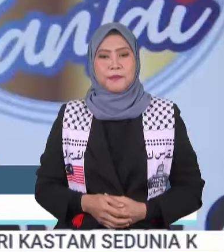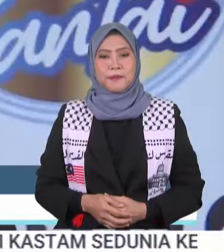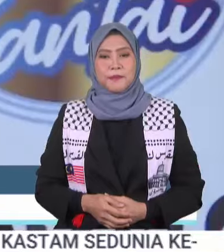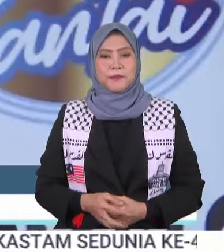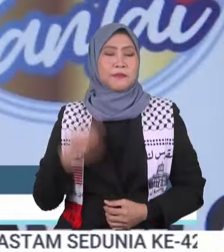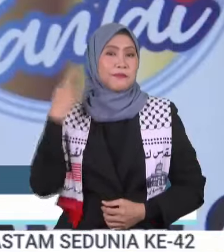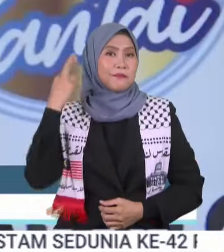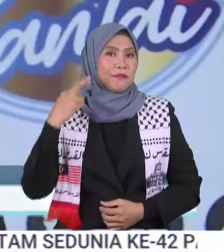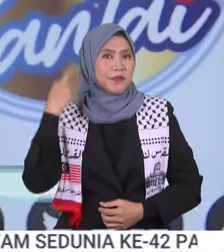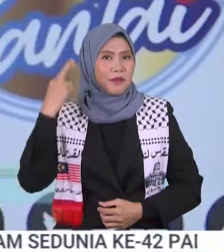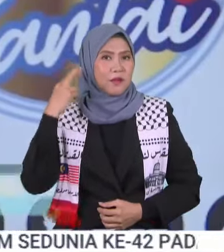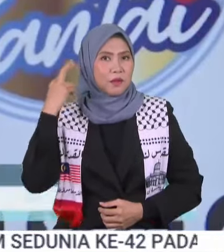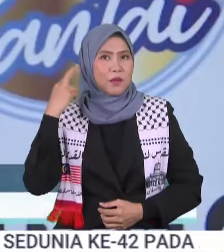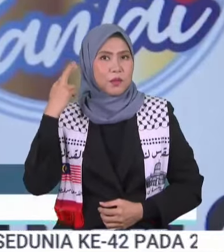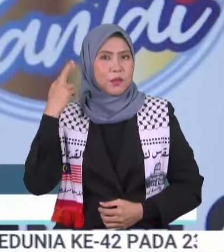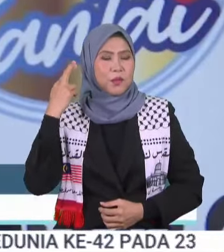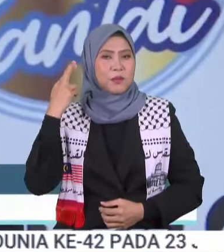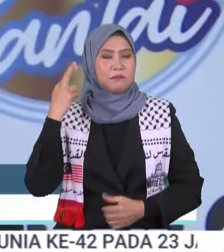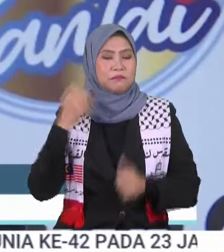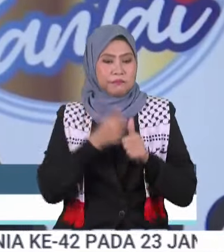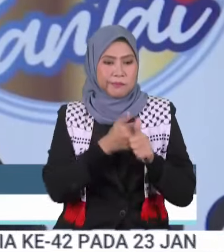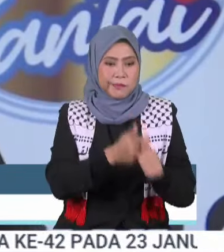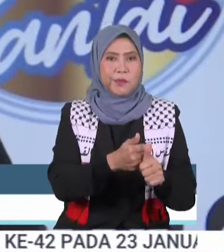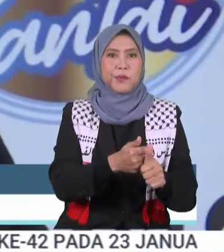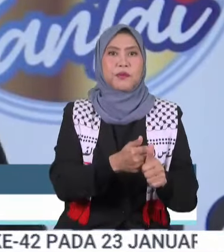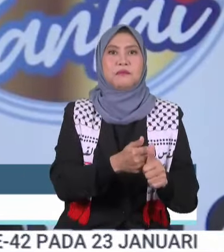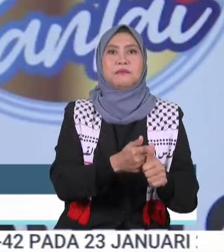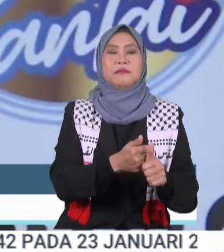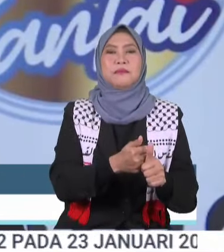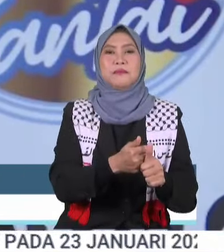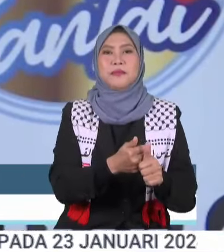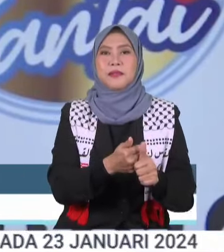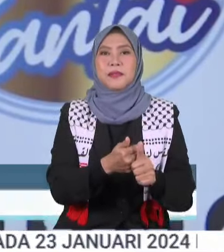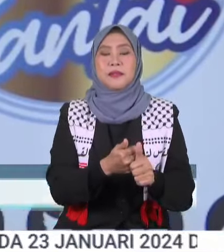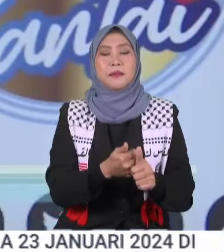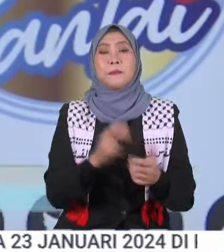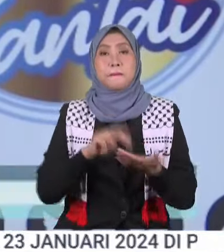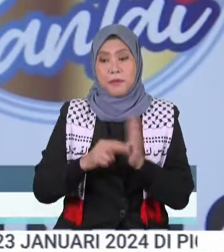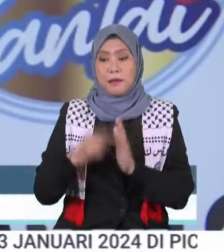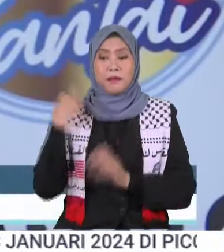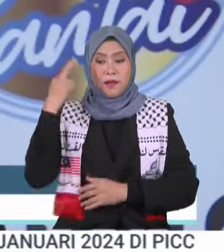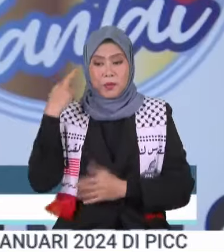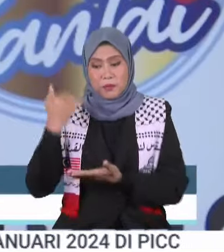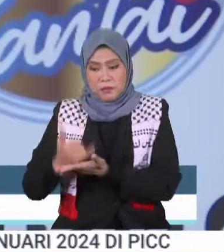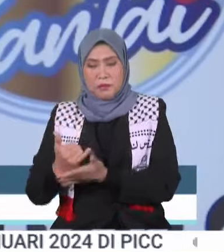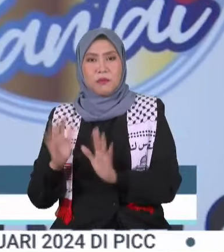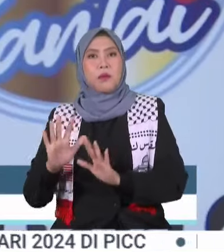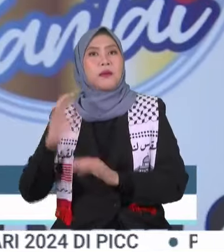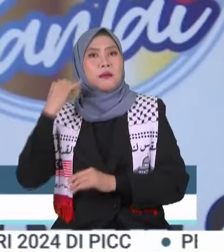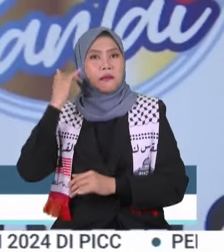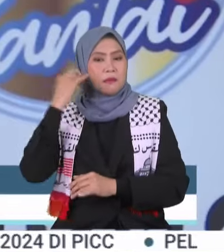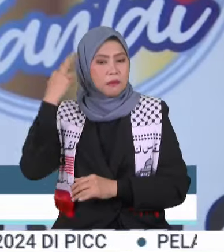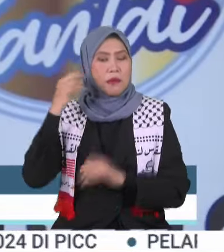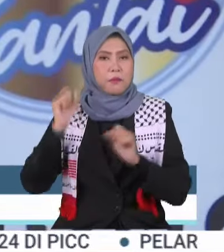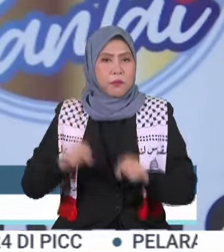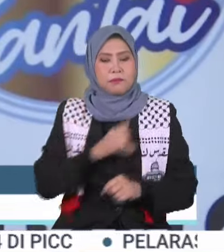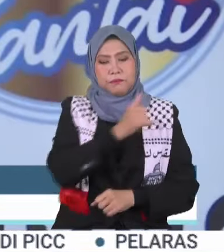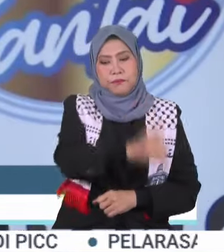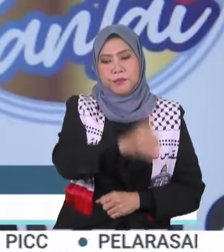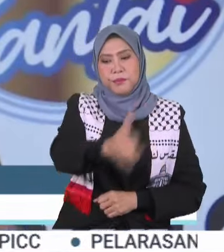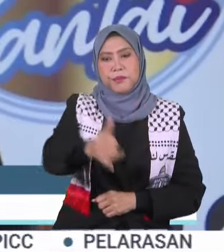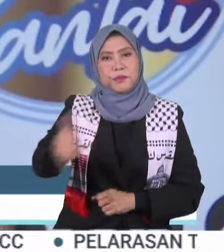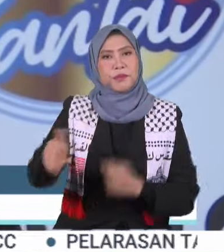radio ni bukan sahaja menerusi frekuensi tapi sekarang kita berperanan untuk turun mendekati pendengar-pendengar kita di lokasi-lokasi yang terpilih